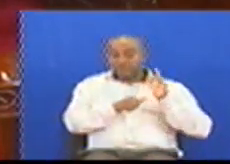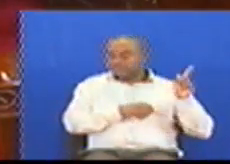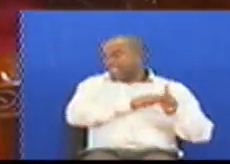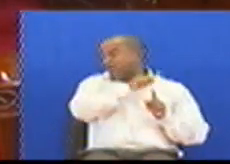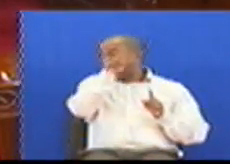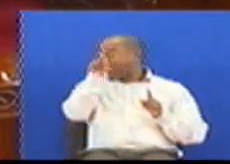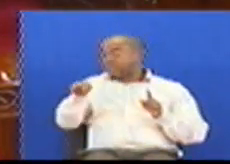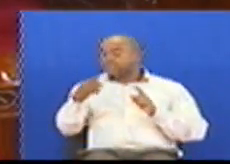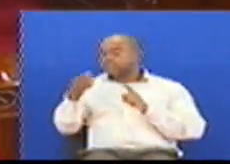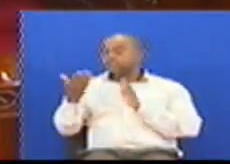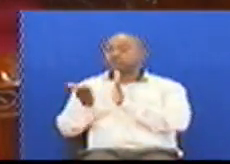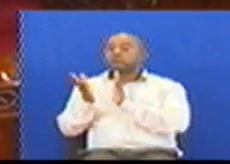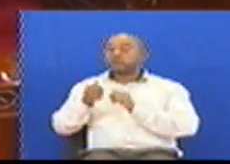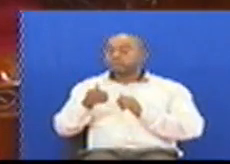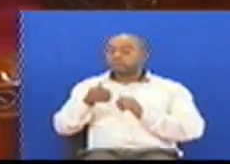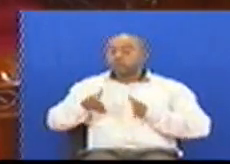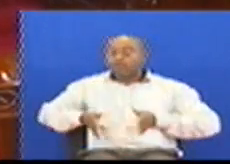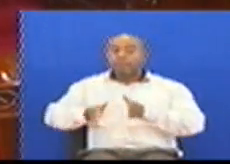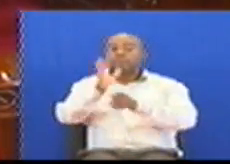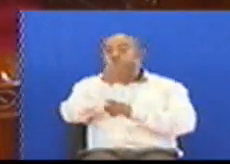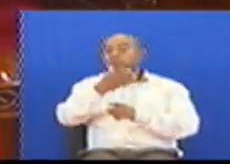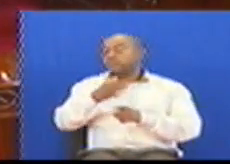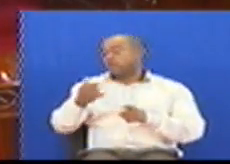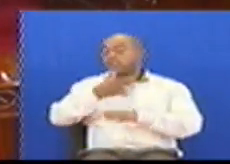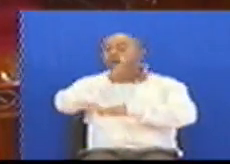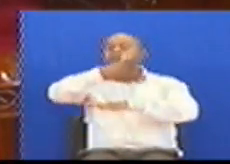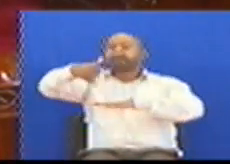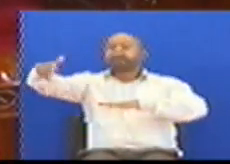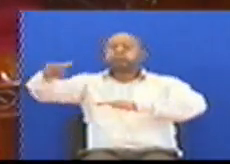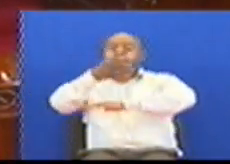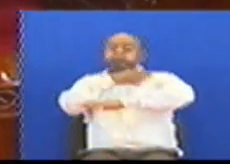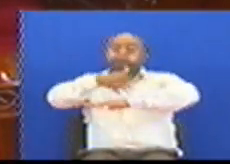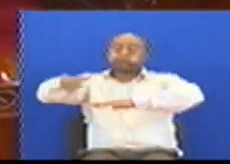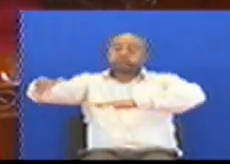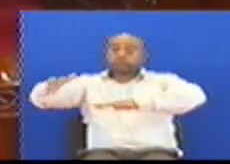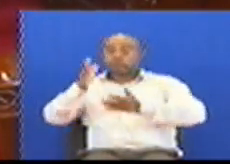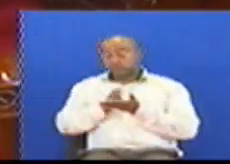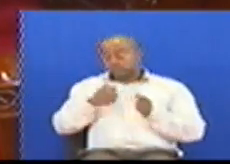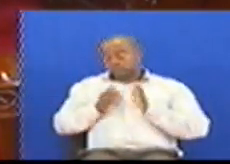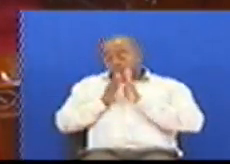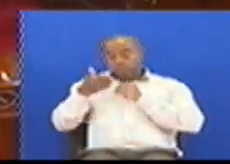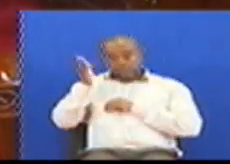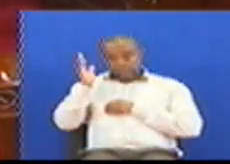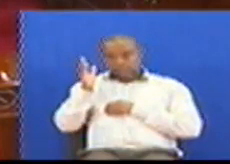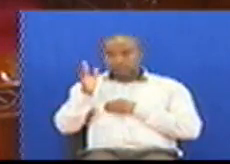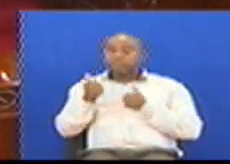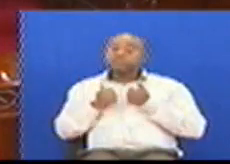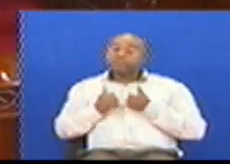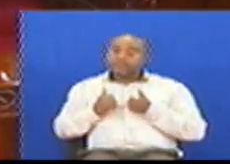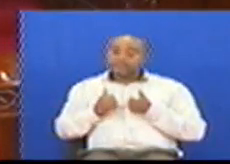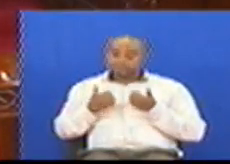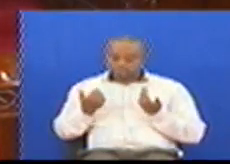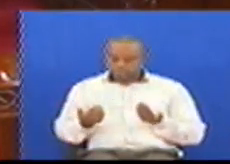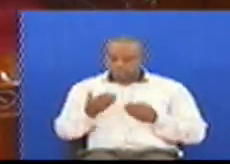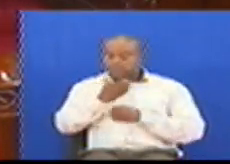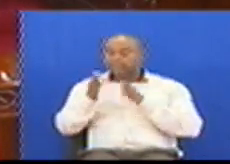kwa sababu mto ule unakuwa umejaa na hawana uwezo wa kuvuka tena. Lakini tunashukuru serikali kwa kutuahidi kwamba itajenga mabweni